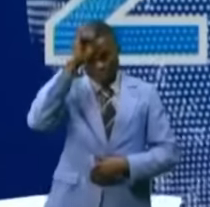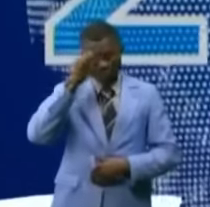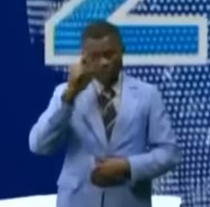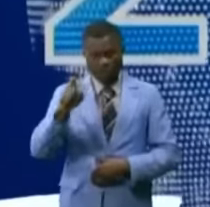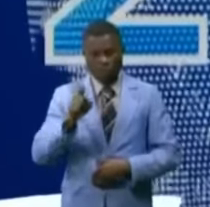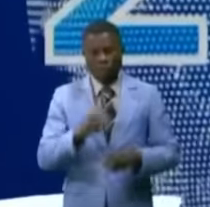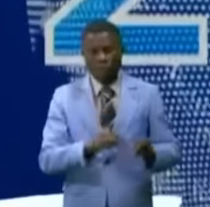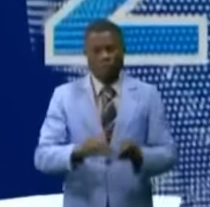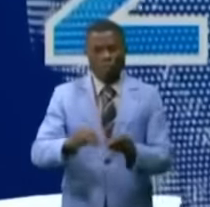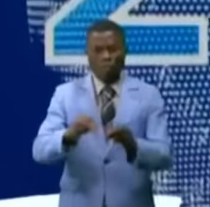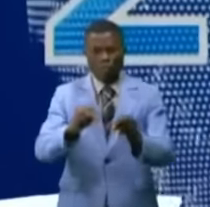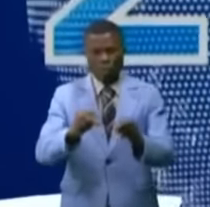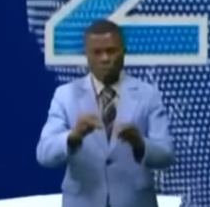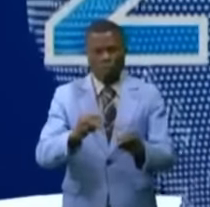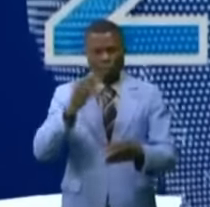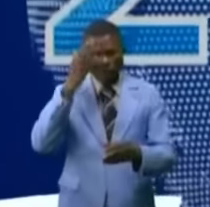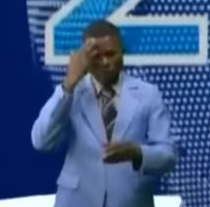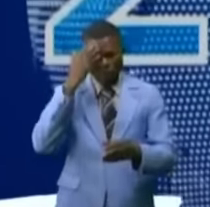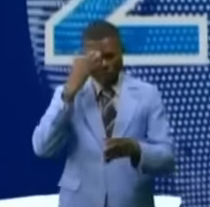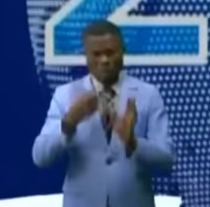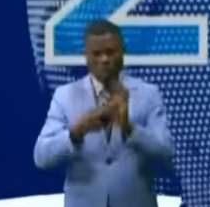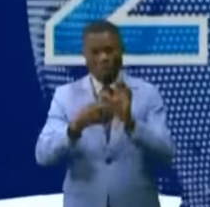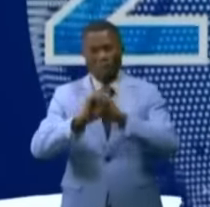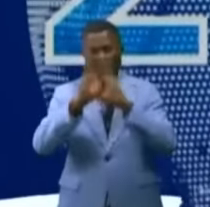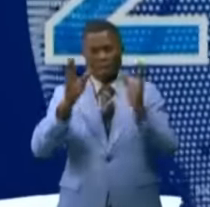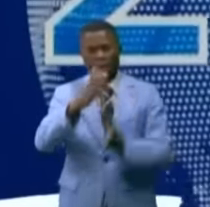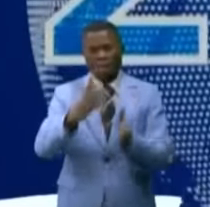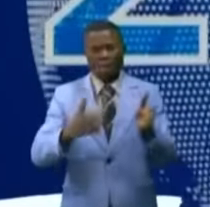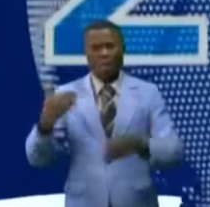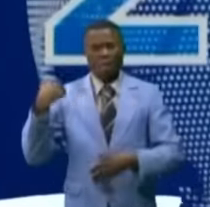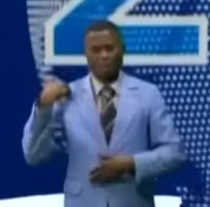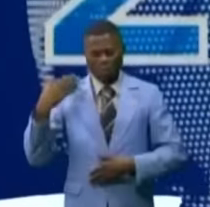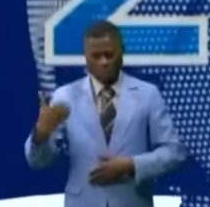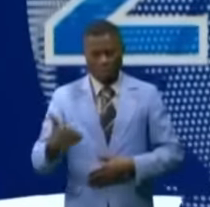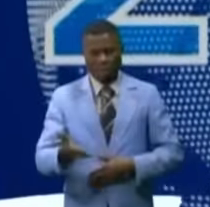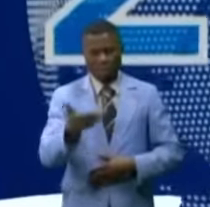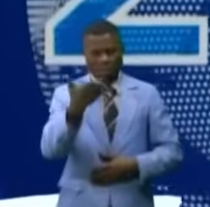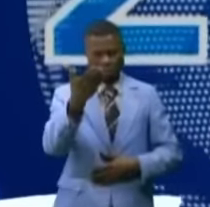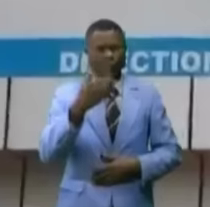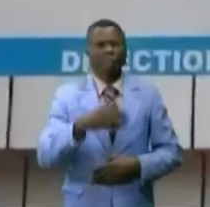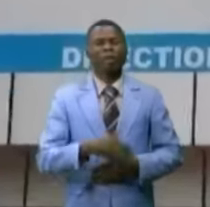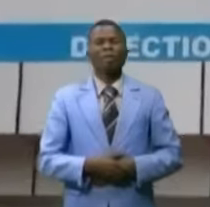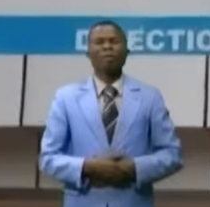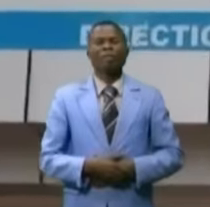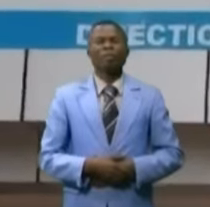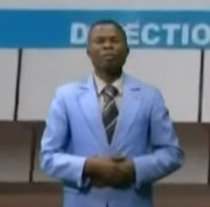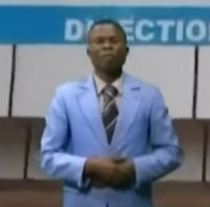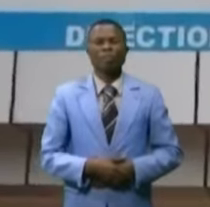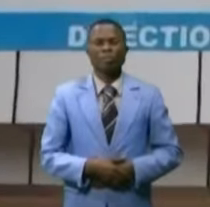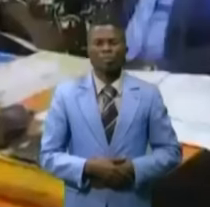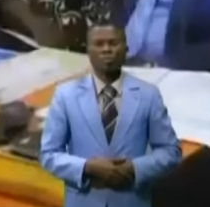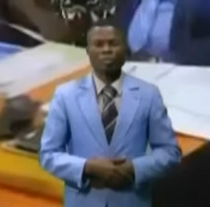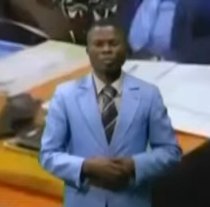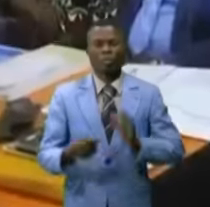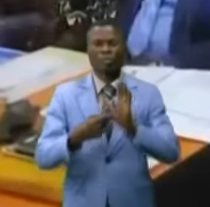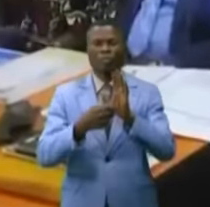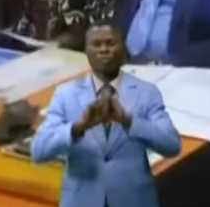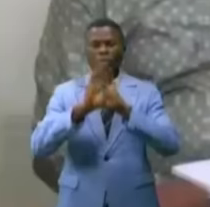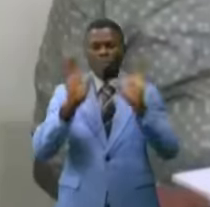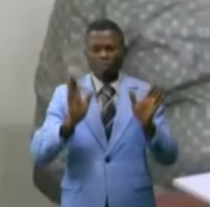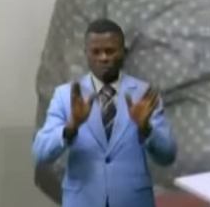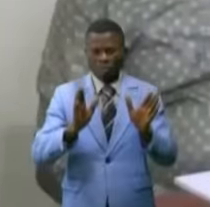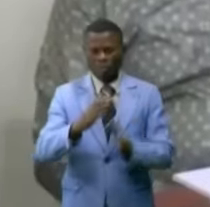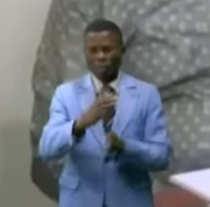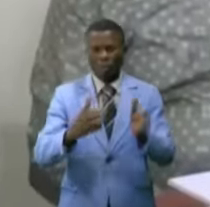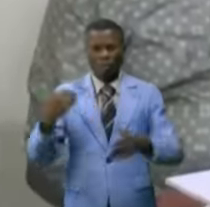une manière d'assurer la traçabilité des recettes de l'État. Romain Boutandinga. La traçabilité des recettes de l'État reste